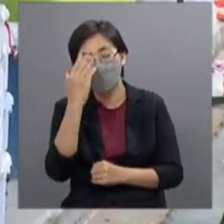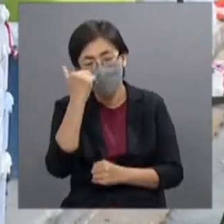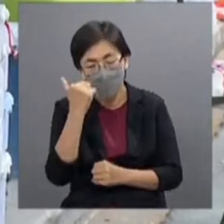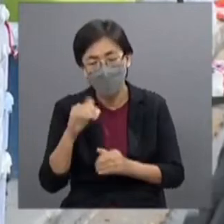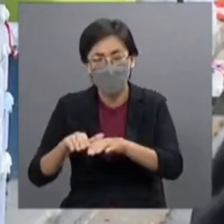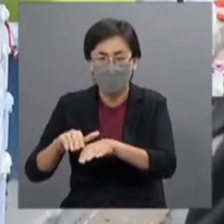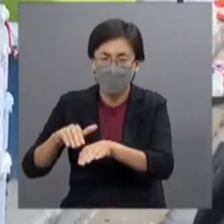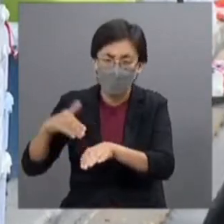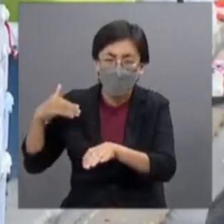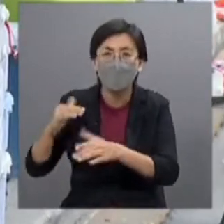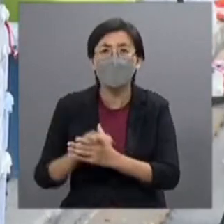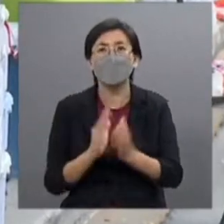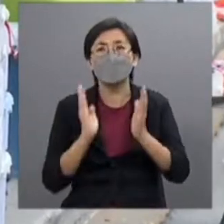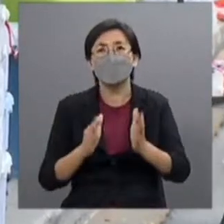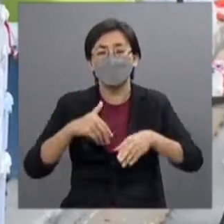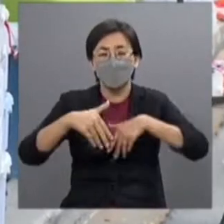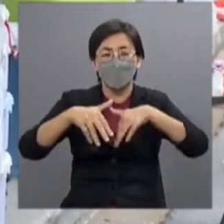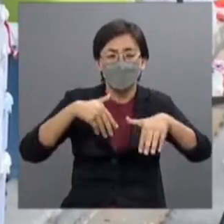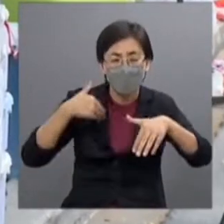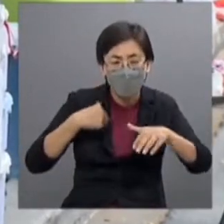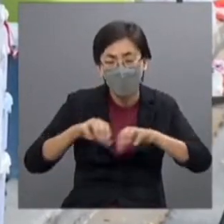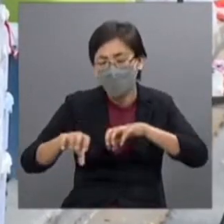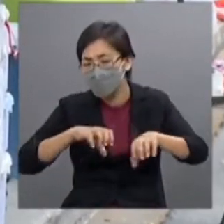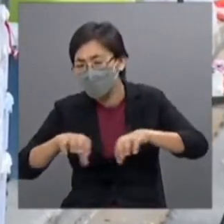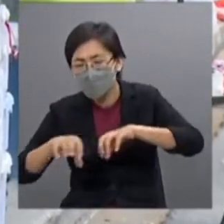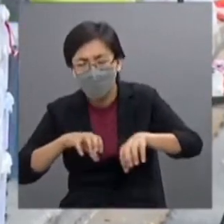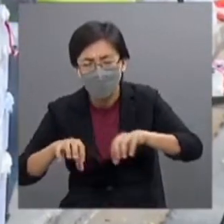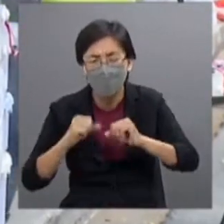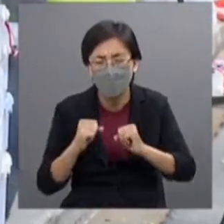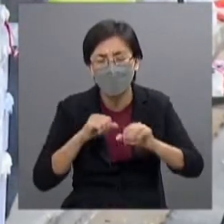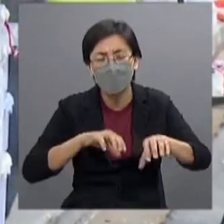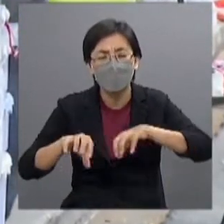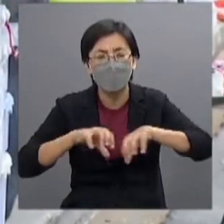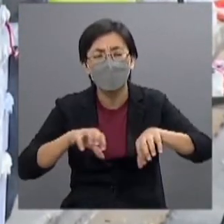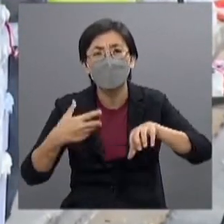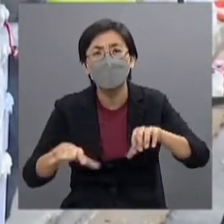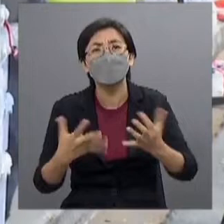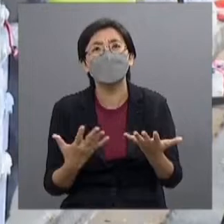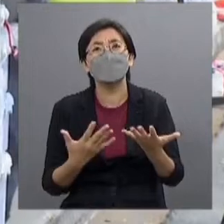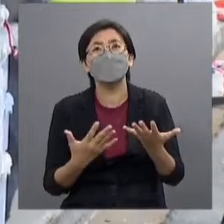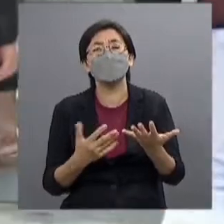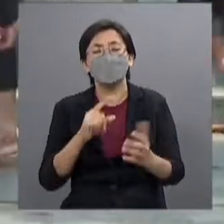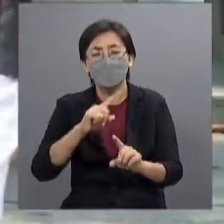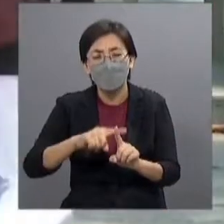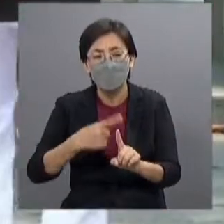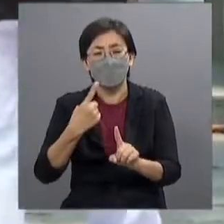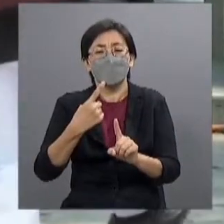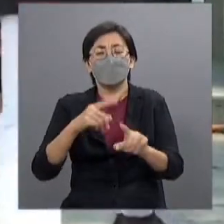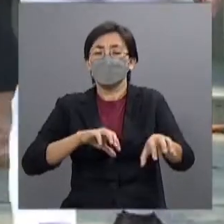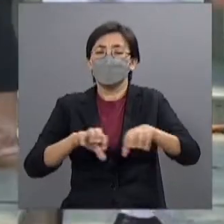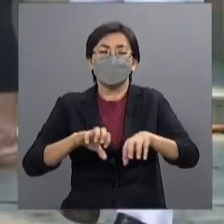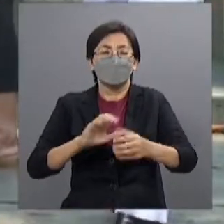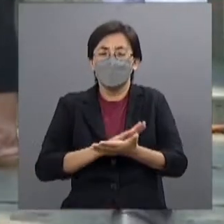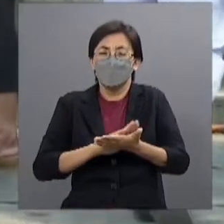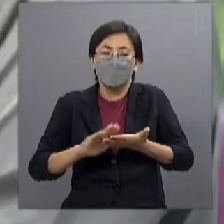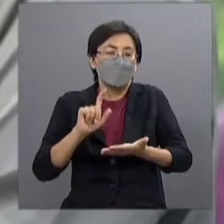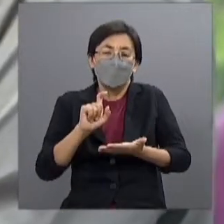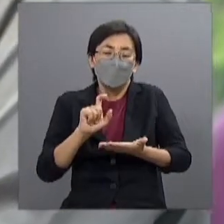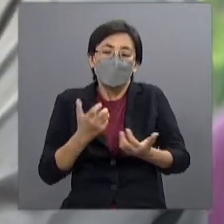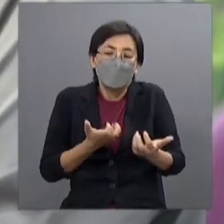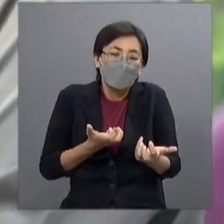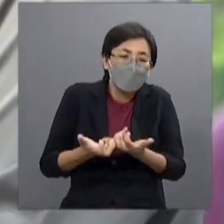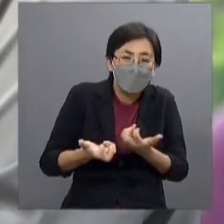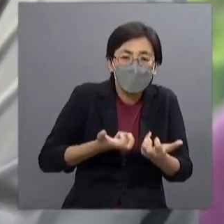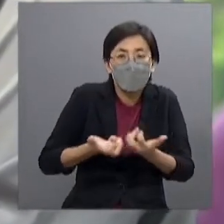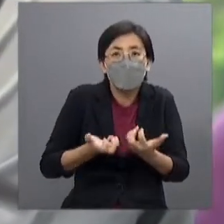มันแม่ค้าเขาก็จัดระเบียบอยู่นะคะแต่ว่าจัดได้สักเดือนนึงมันก็เหมือนเดิมอะค่ะจริงจริง อีกตัวอย่างนึงนะ